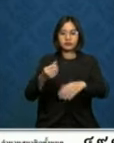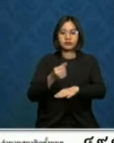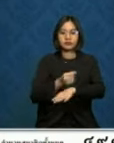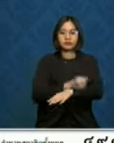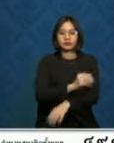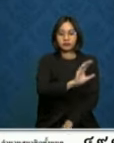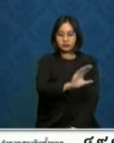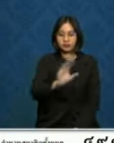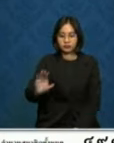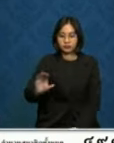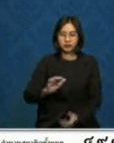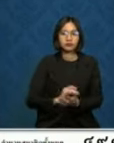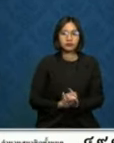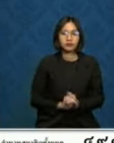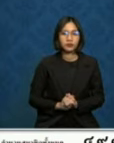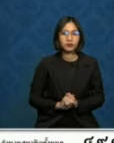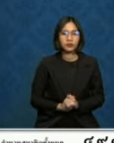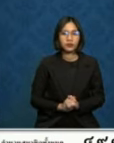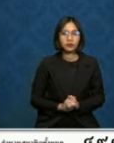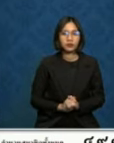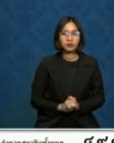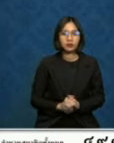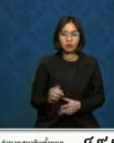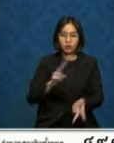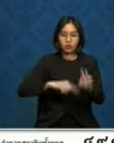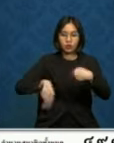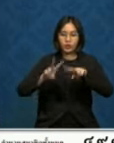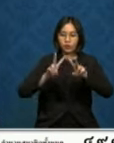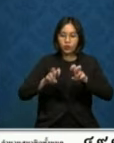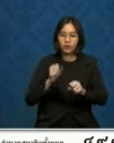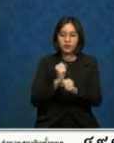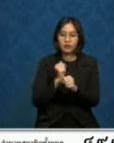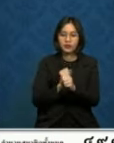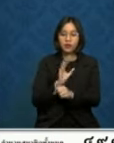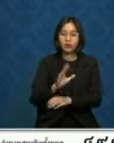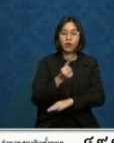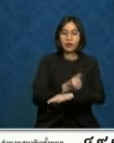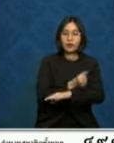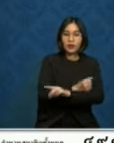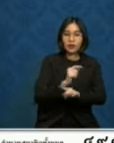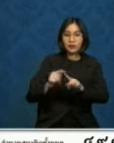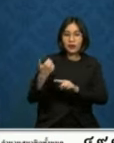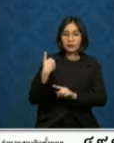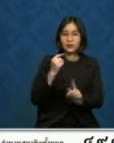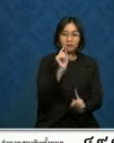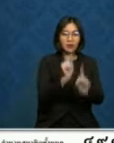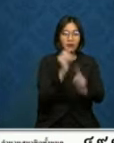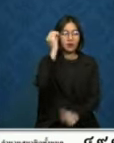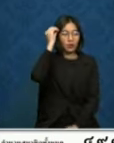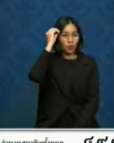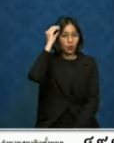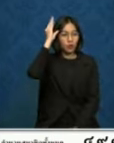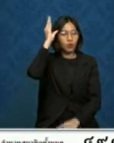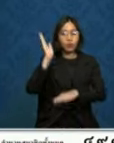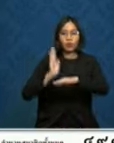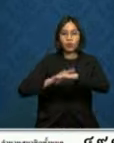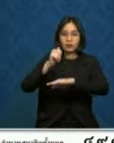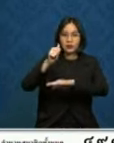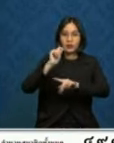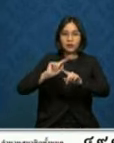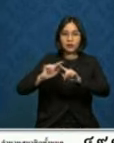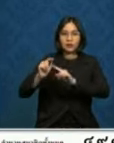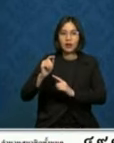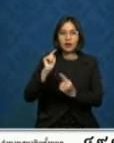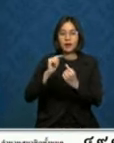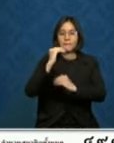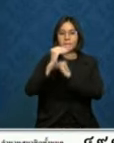นเพื่อการกรองพฤติกรรมและการทำงานของลูกจ้างโดยจะต้องมีการประเมินความรู้ความสามารถรวมถึงเพื่